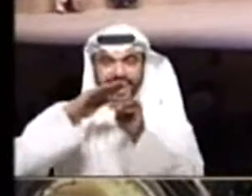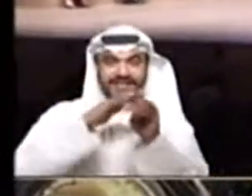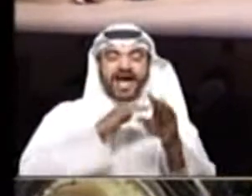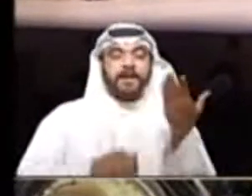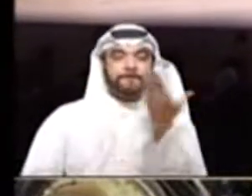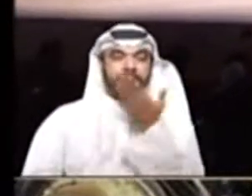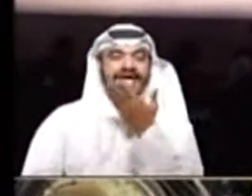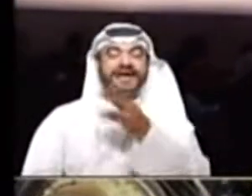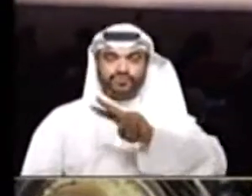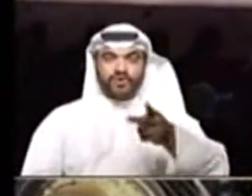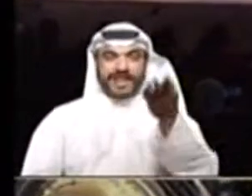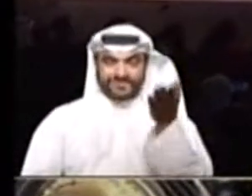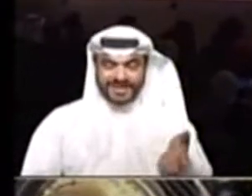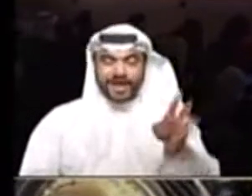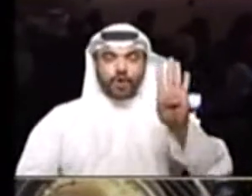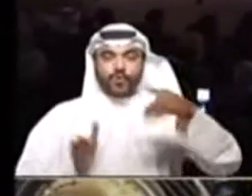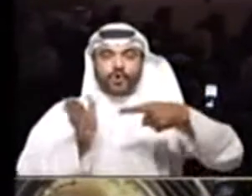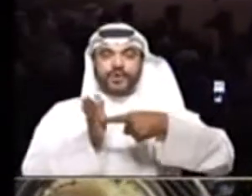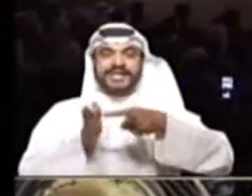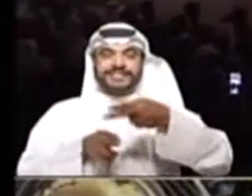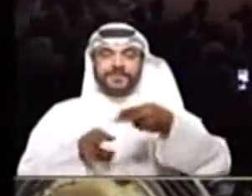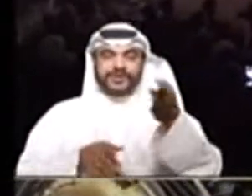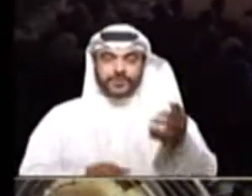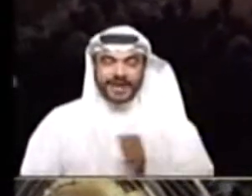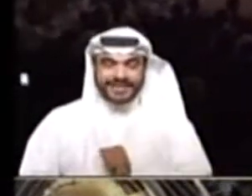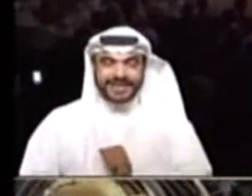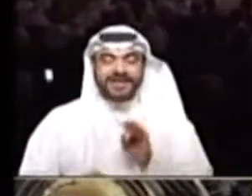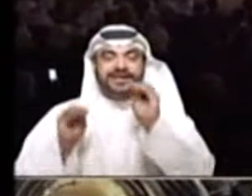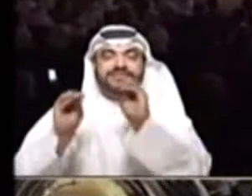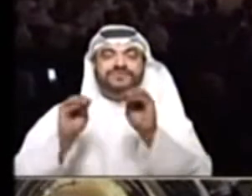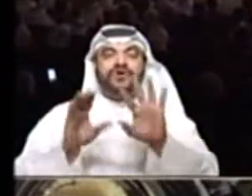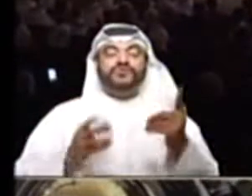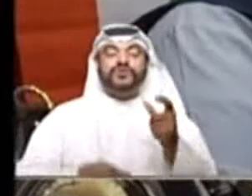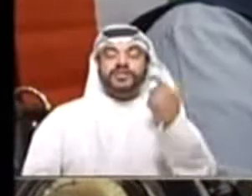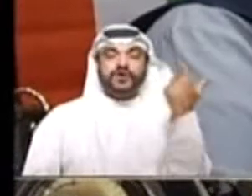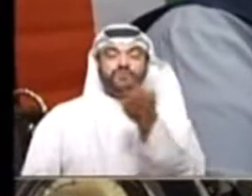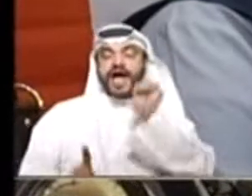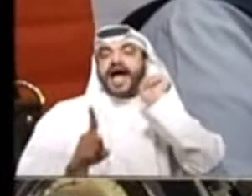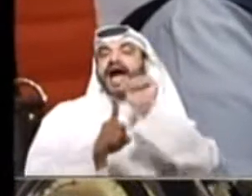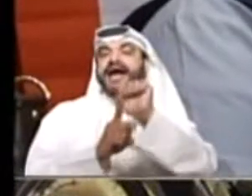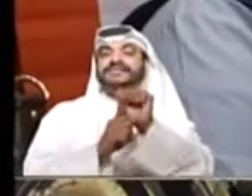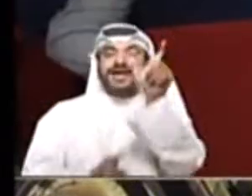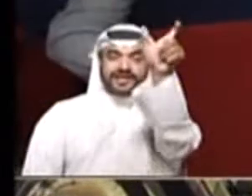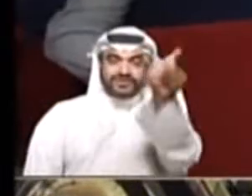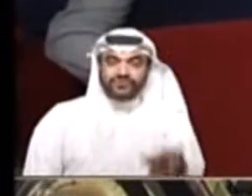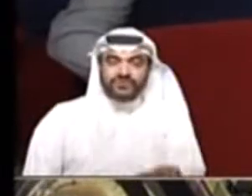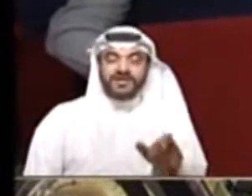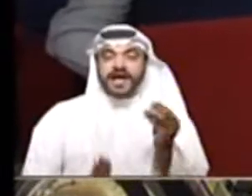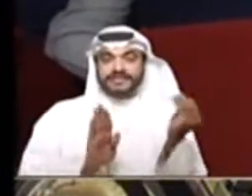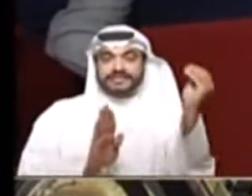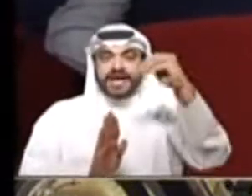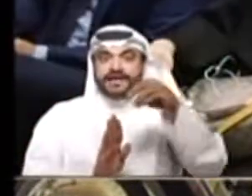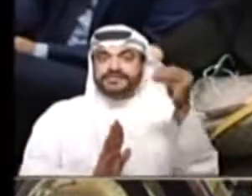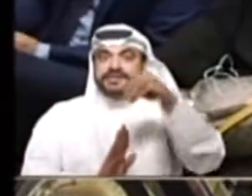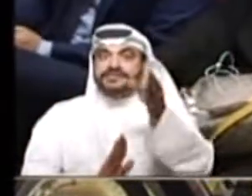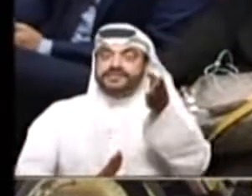وزارة التربية وكليات جامعة الكويت، يعمل من خلاله الأخصائيون على تعزيز شخصية الطلبة